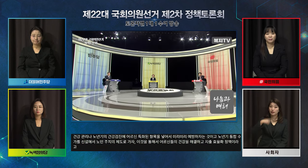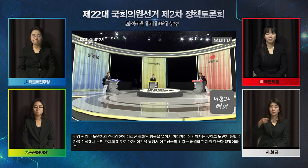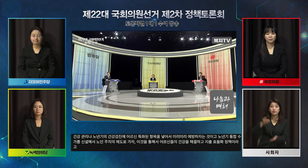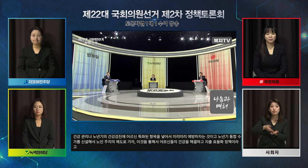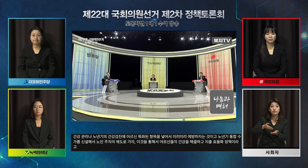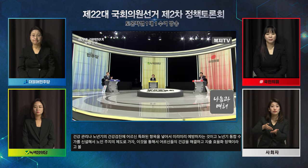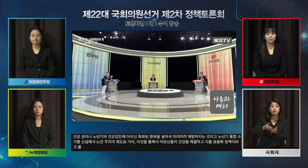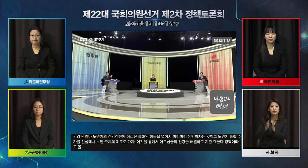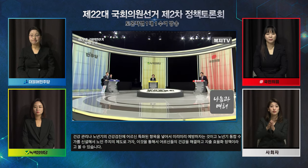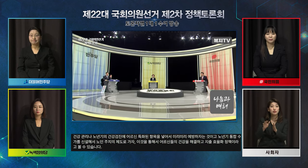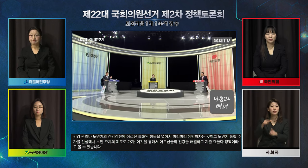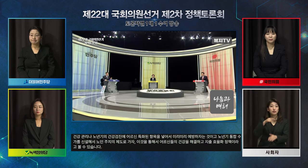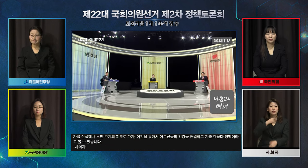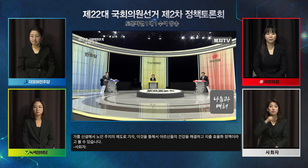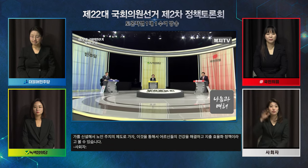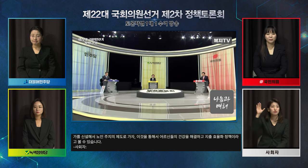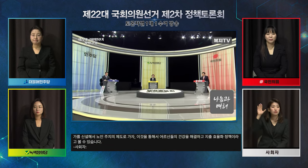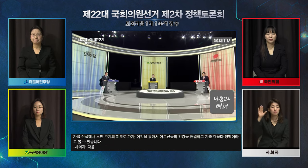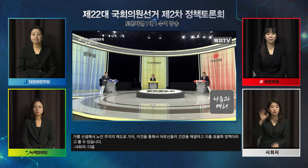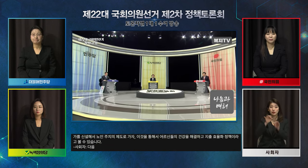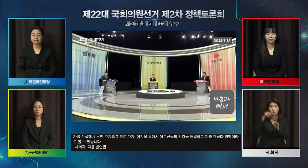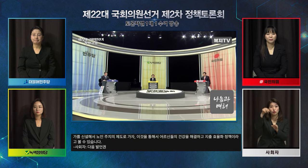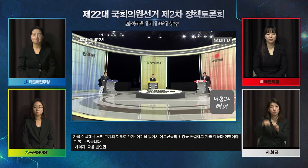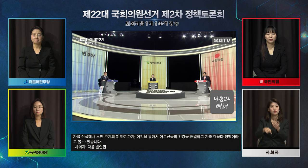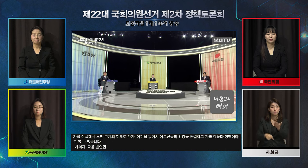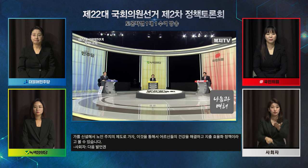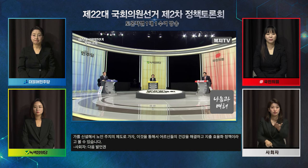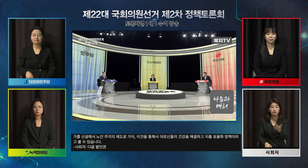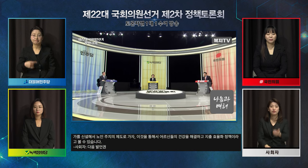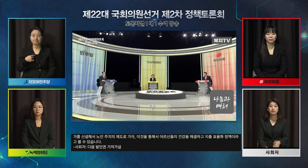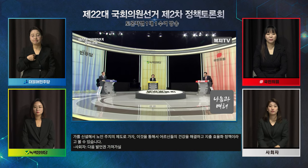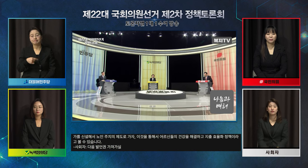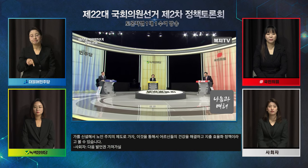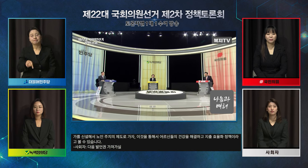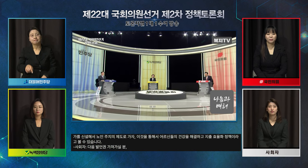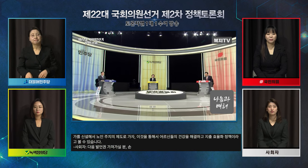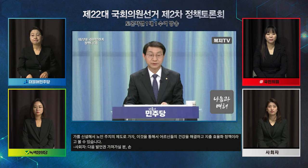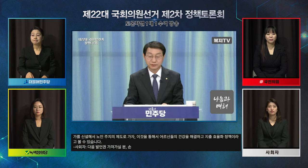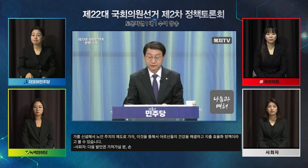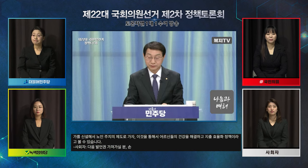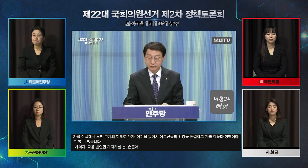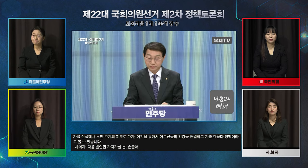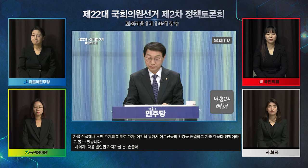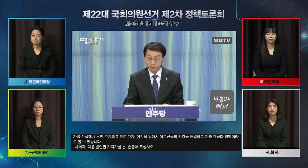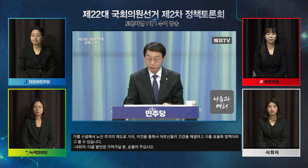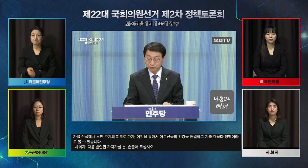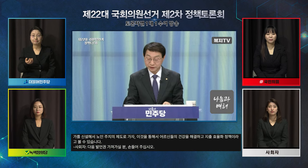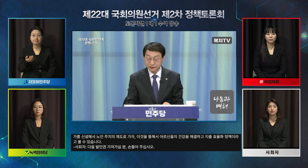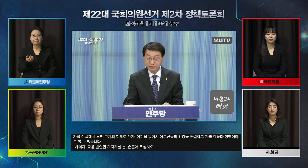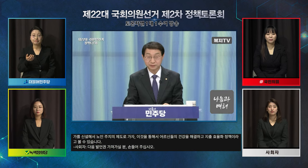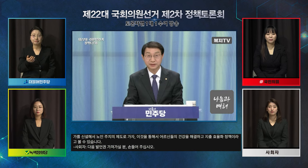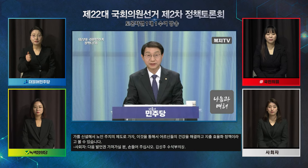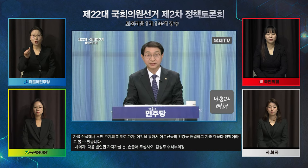가져가실 분 손 들어주시죠. 김성규 속 부의장. 그 아까 우리 홍 본부장님의